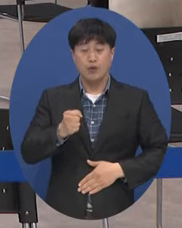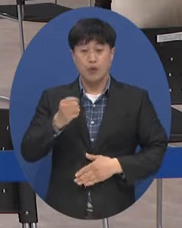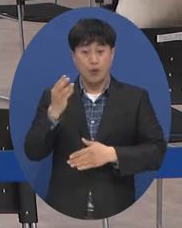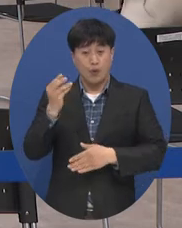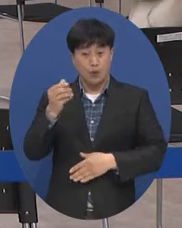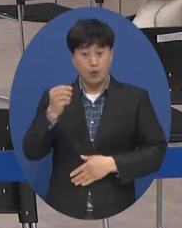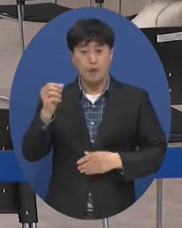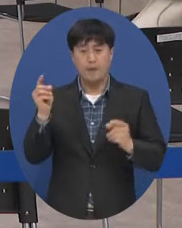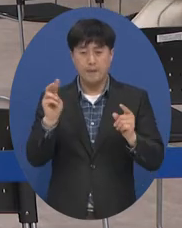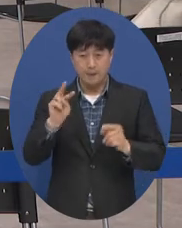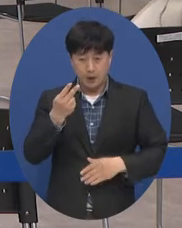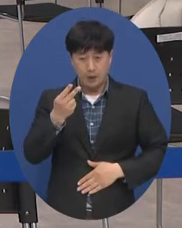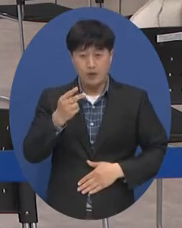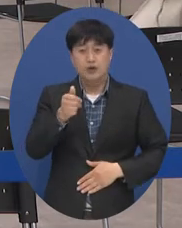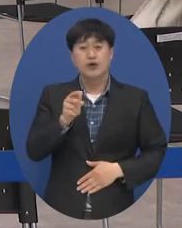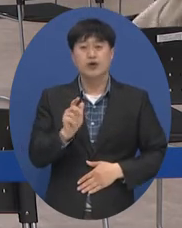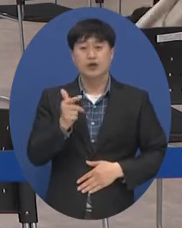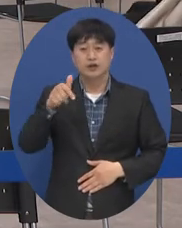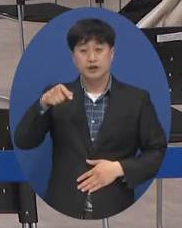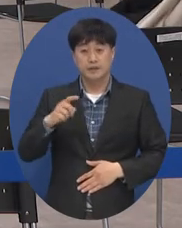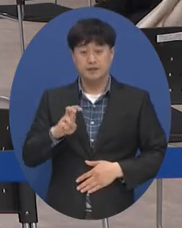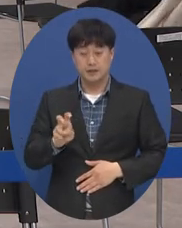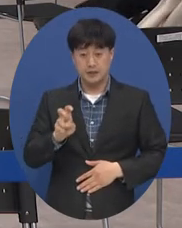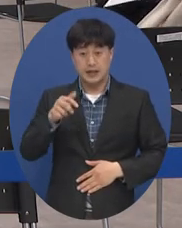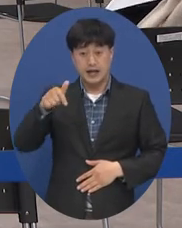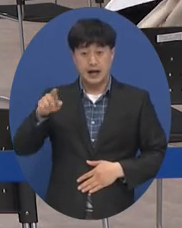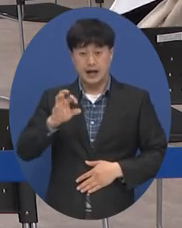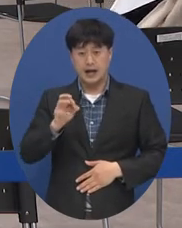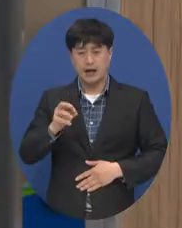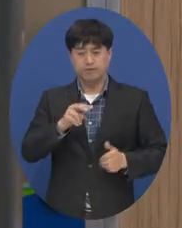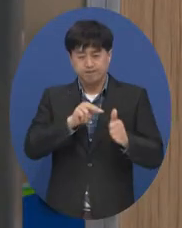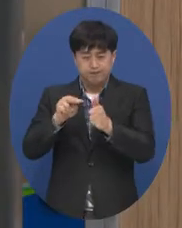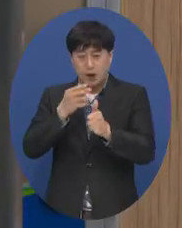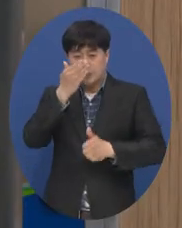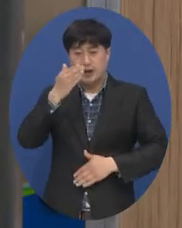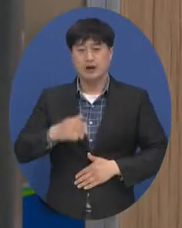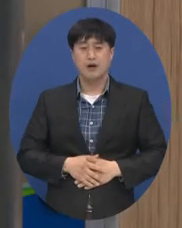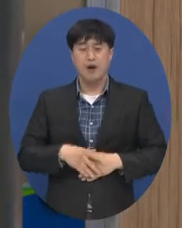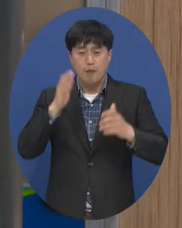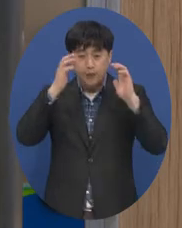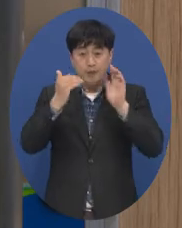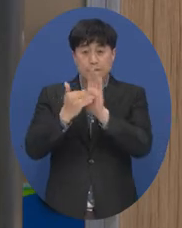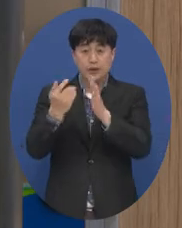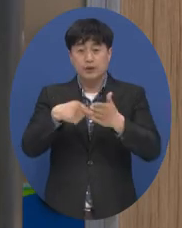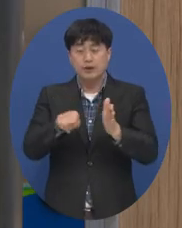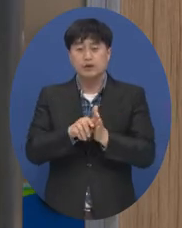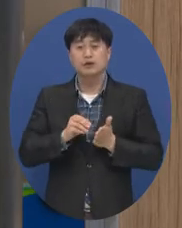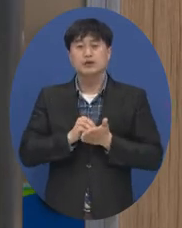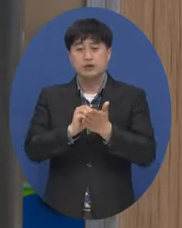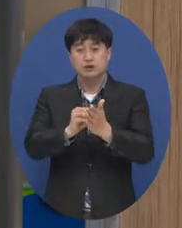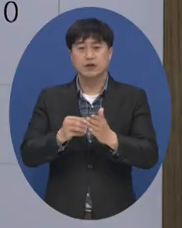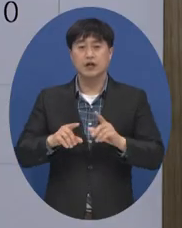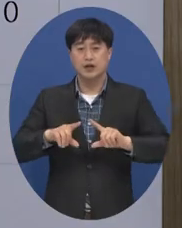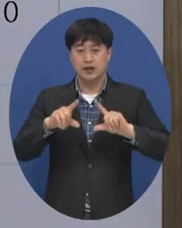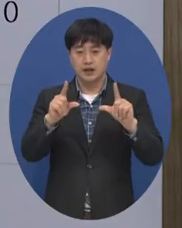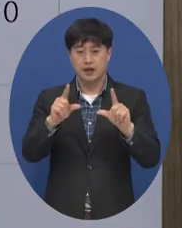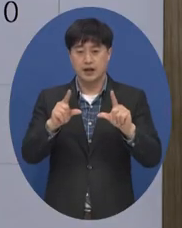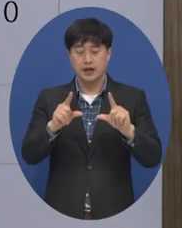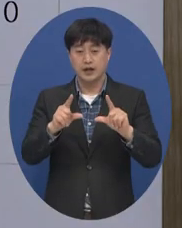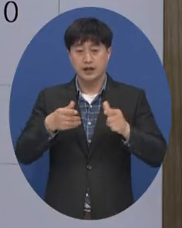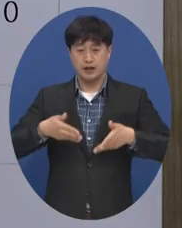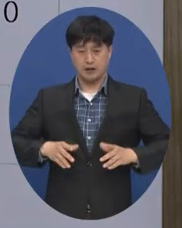현금화하는 이른바 현금 깡을 할 경우에는 모두 추적이 됩니다. 또 혼잡함을 막기 위해 신청할 수 있는